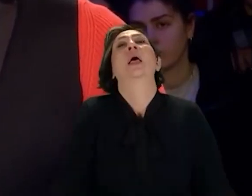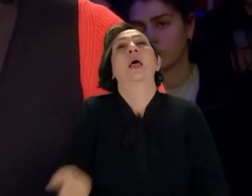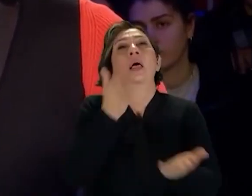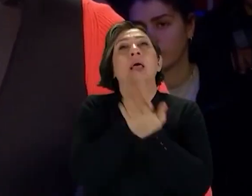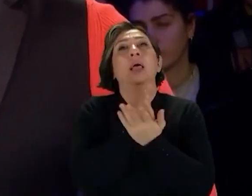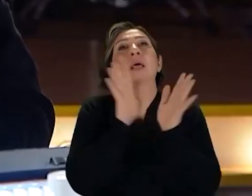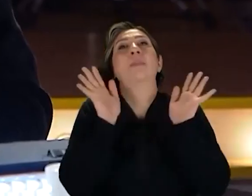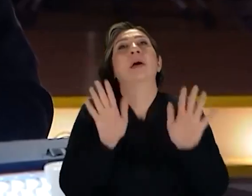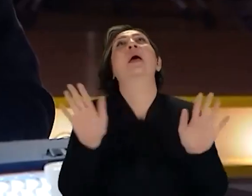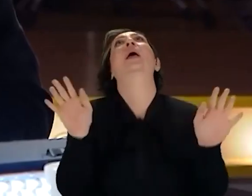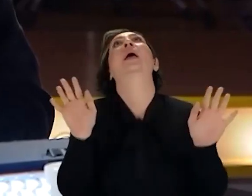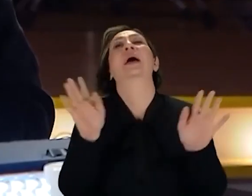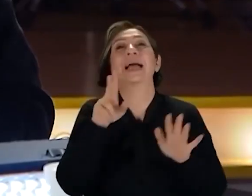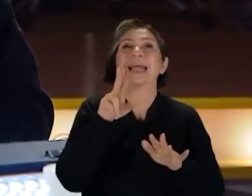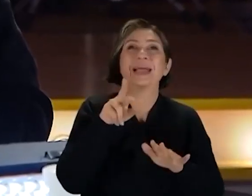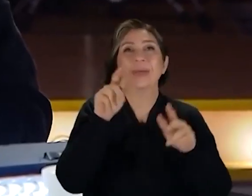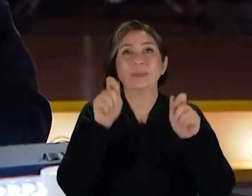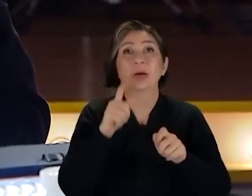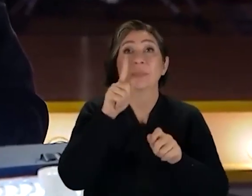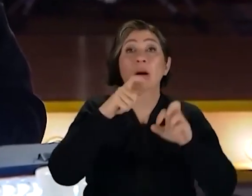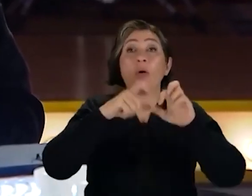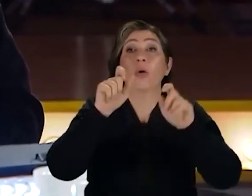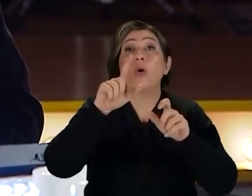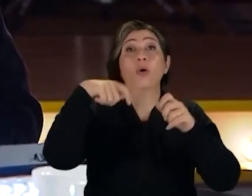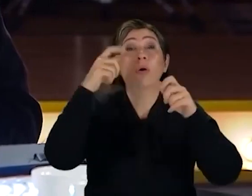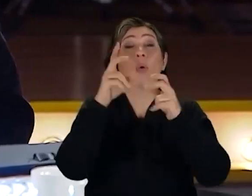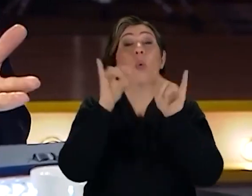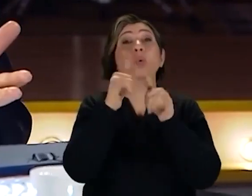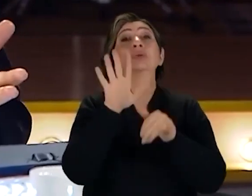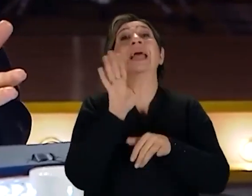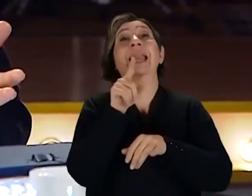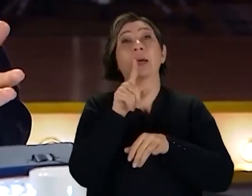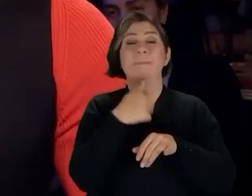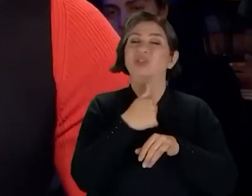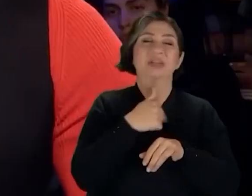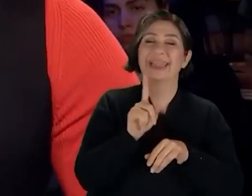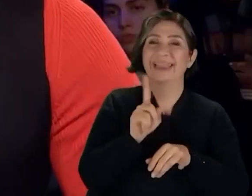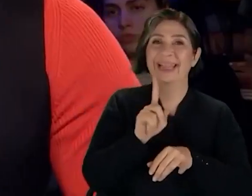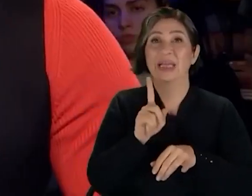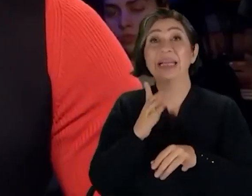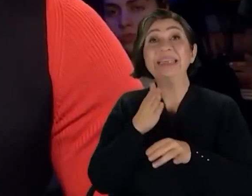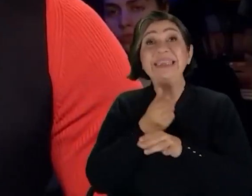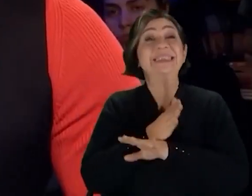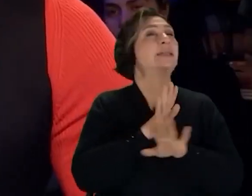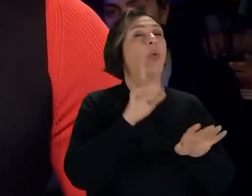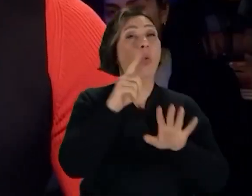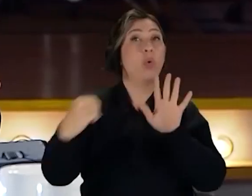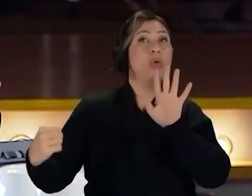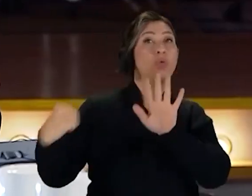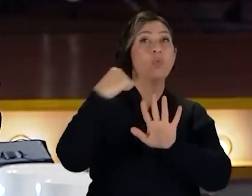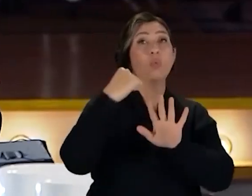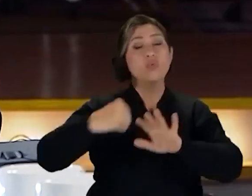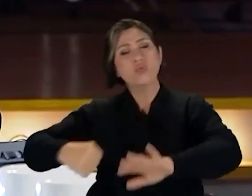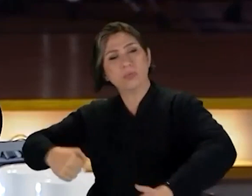hale geliyorsun yola zaten gibi yaparak oynanacak bir rol değil bir boksör rolü galiba Bence de değil ya kesinlikle değil yani o yumruğunu